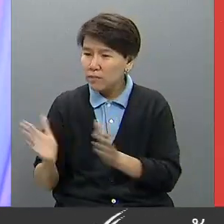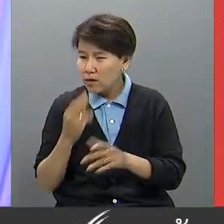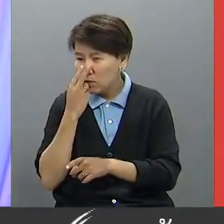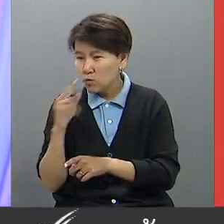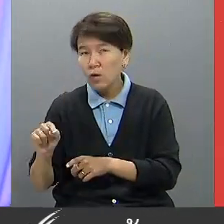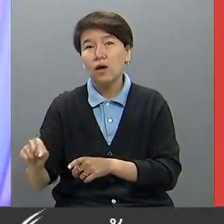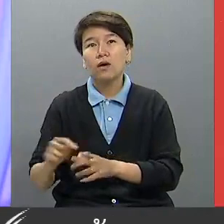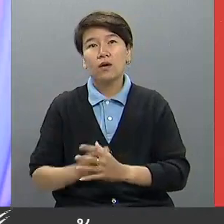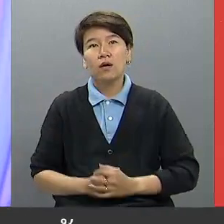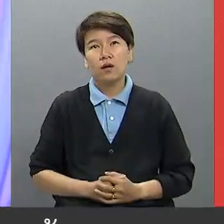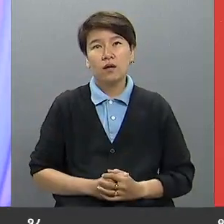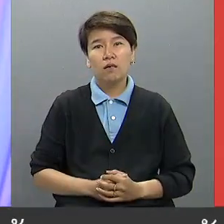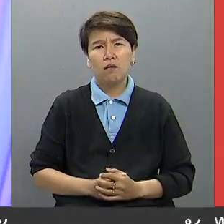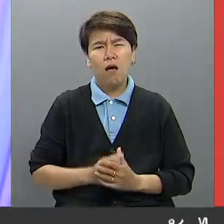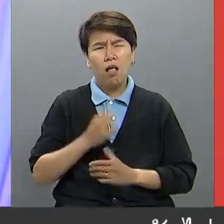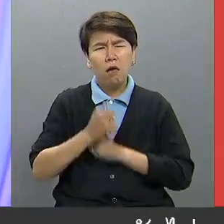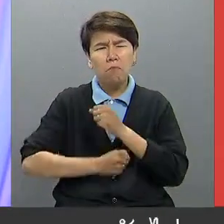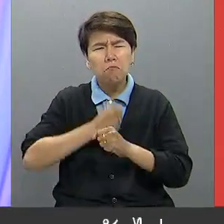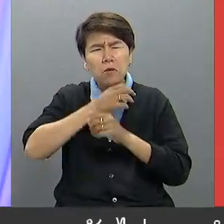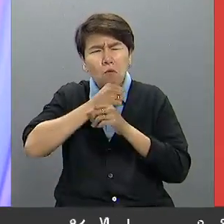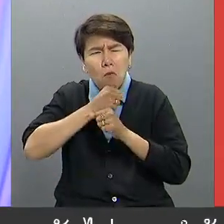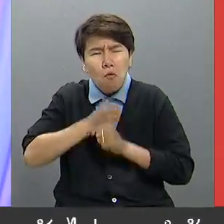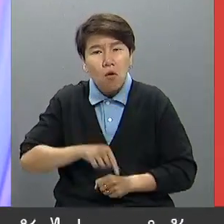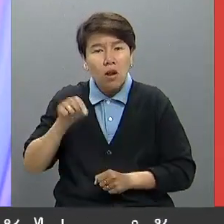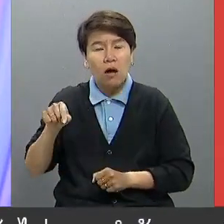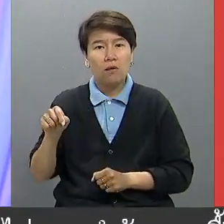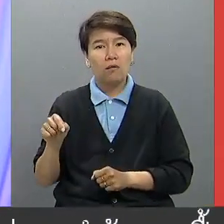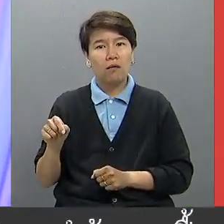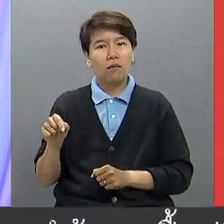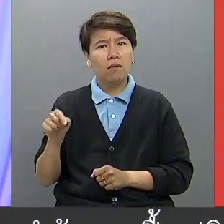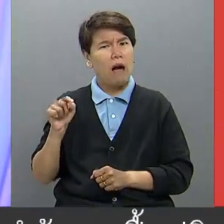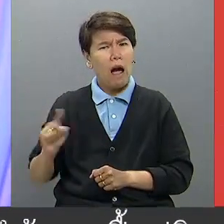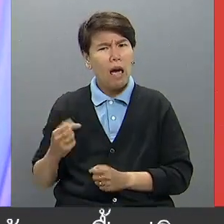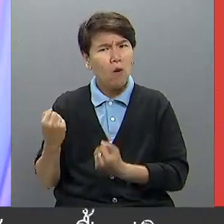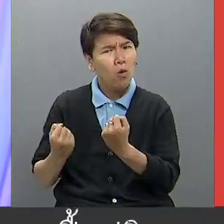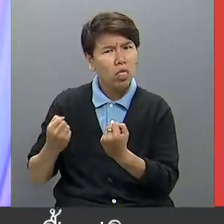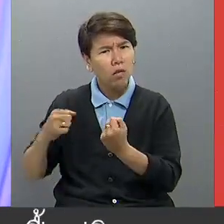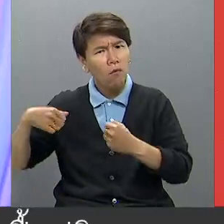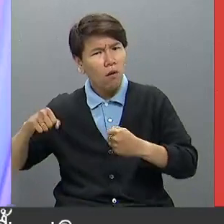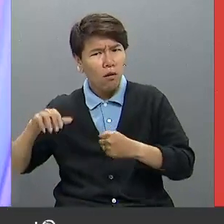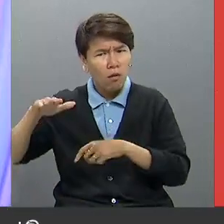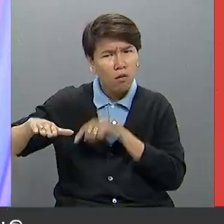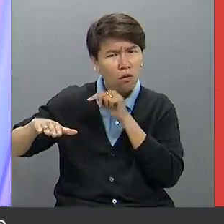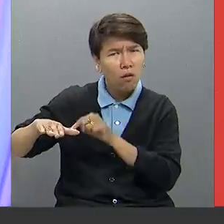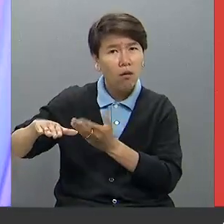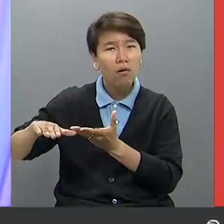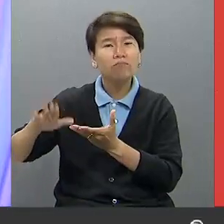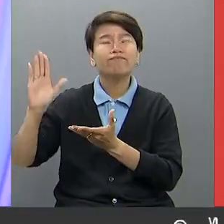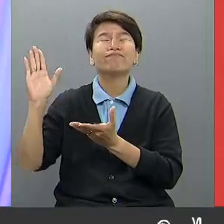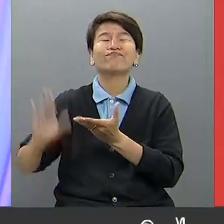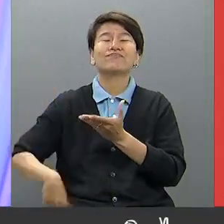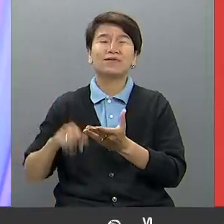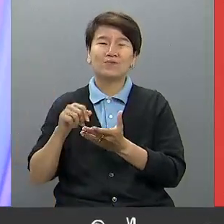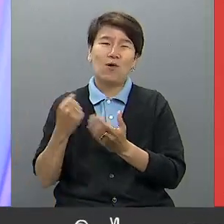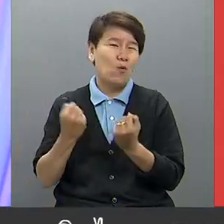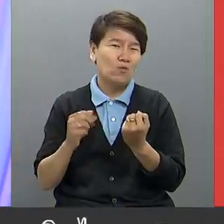คนในสมัยโบราณที่ปัจจุบันนี้หาไม่ได้แล้วหรือว่าหาได้ก็ค่อนข้างมีน้อยแล้วนะครับก็คือเกวียนโบราณนั่นเองตอนนี้มีการอนุรักษ์เอ